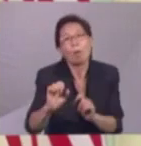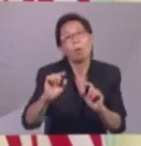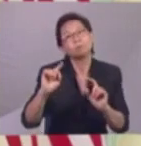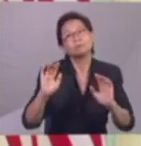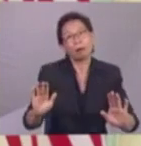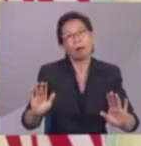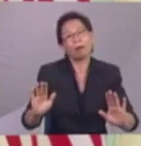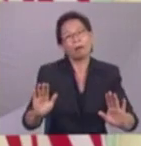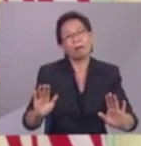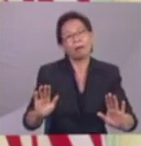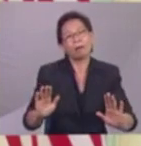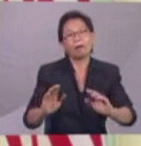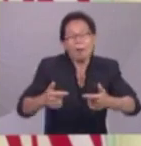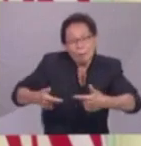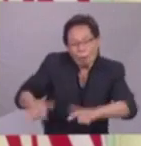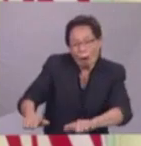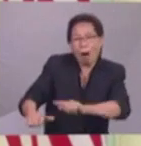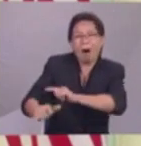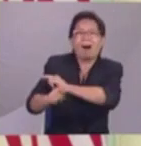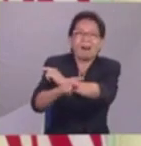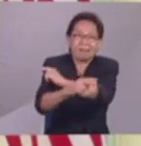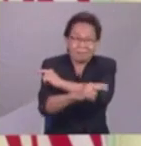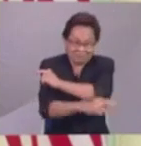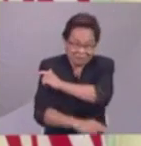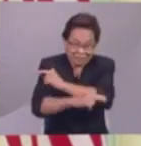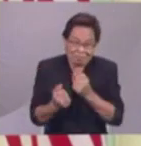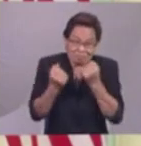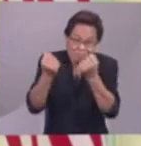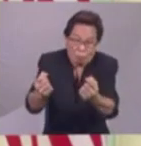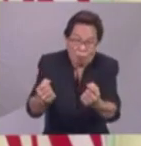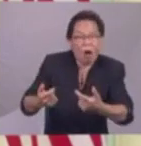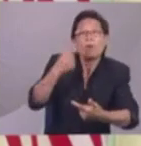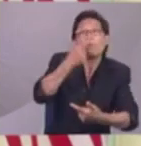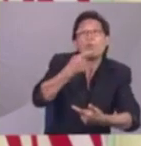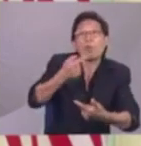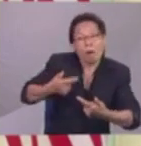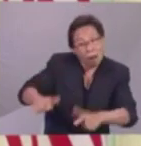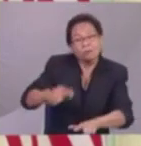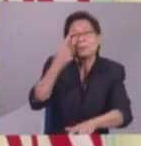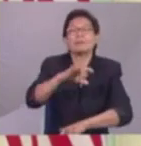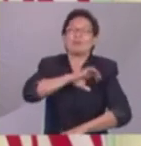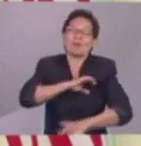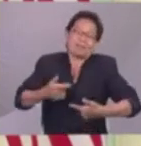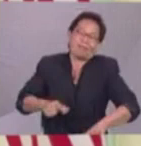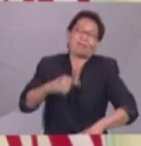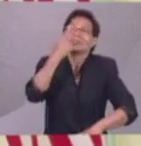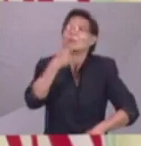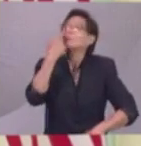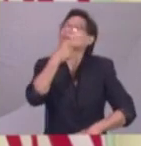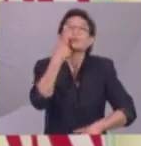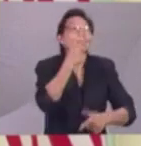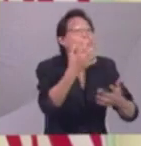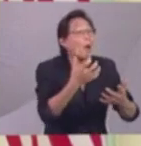negeri hanya boleh diberikan oleh pihak polis. Jadi sesiapa yang ingin merentas negeri kerana